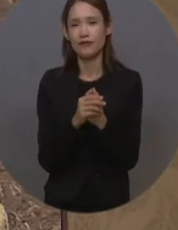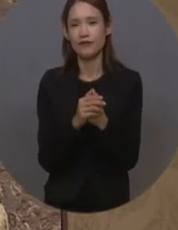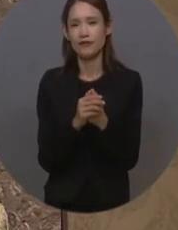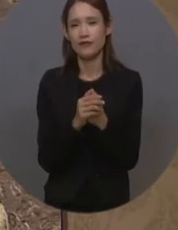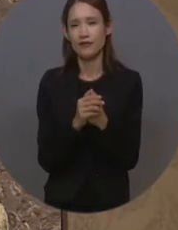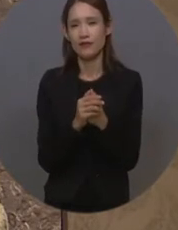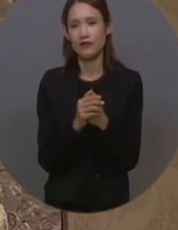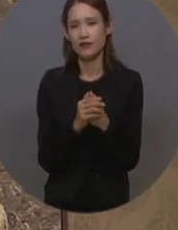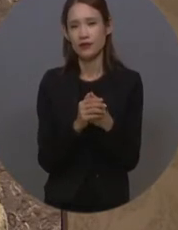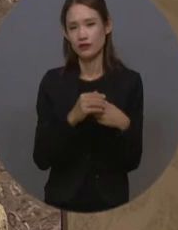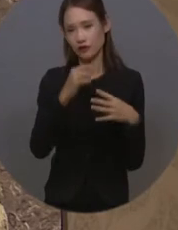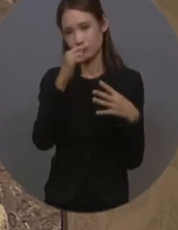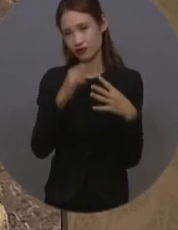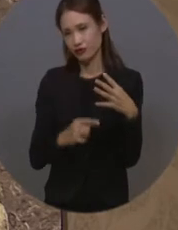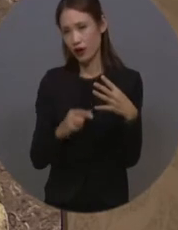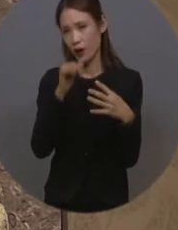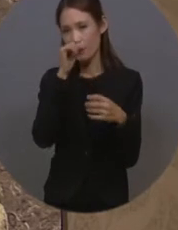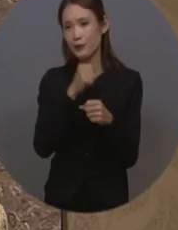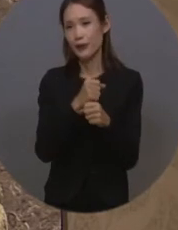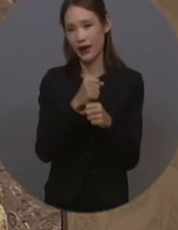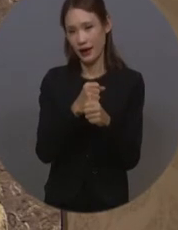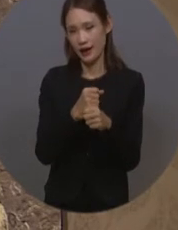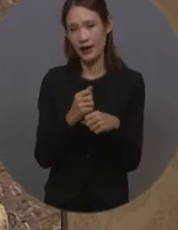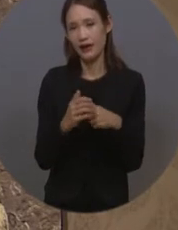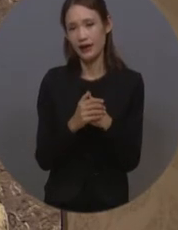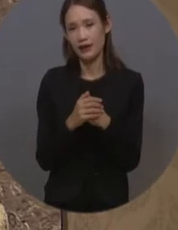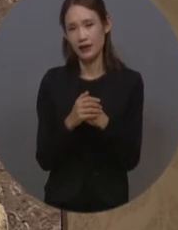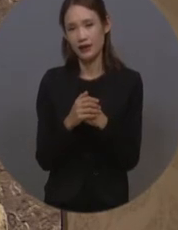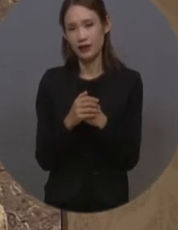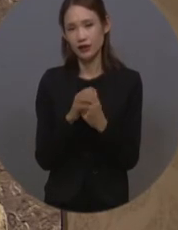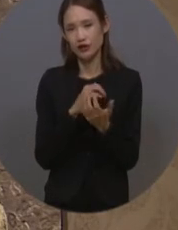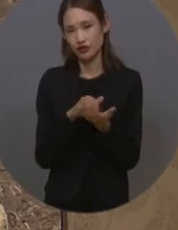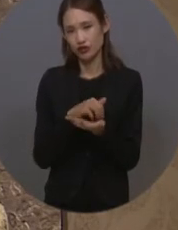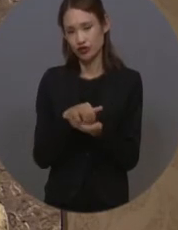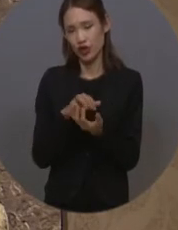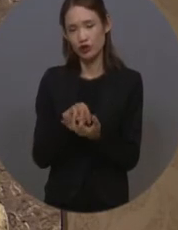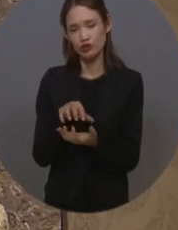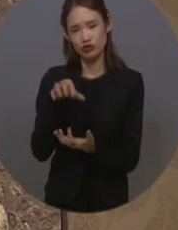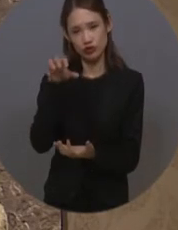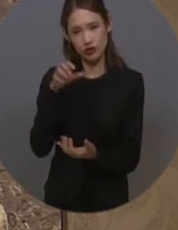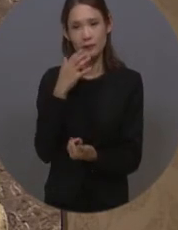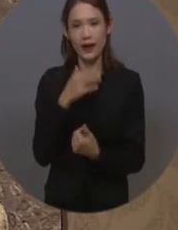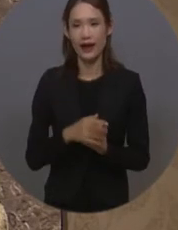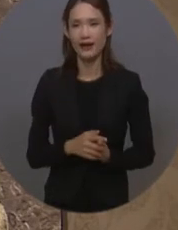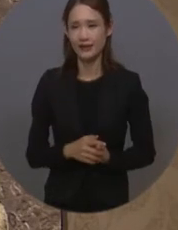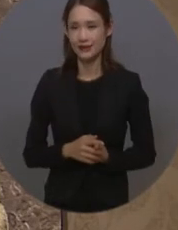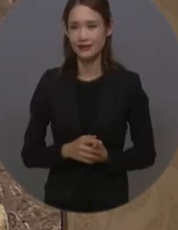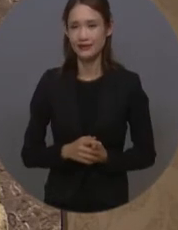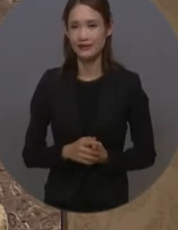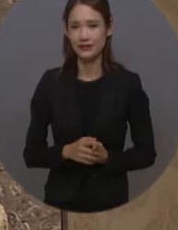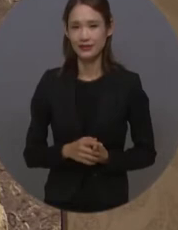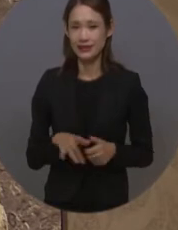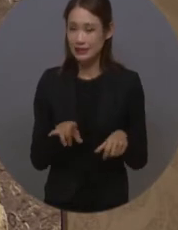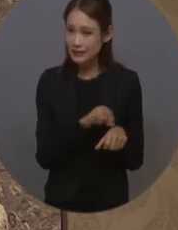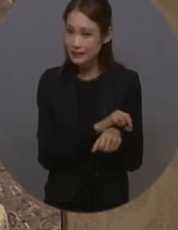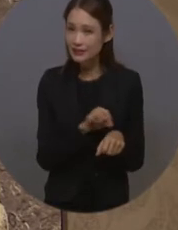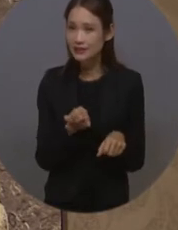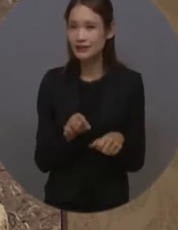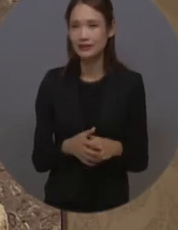공정으로 수제화를 만들고 있기 때문에 그 수량이 아무래도 저희는 이제 많게 나올 수 있고, 특히